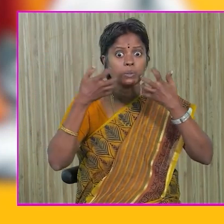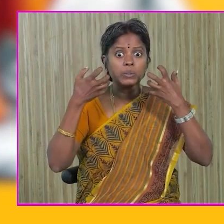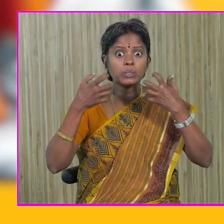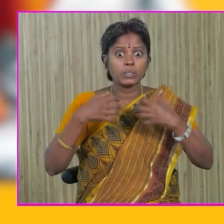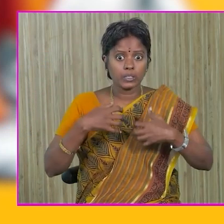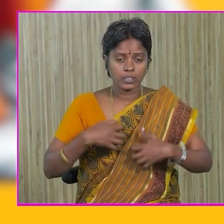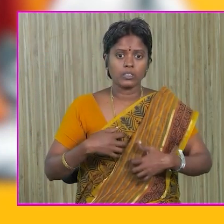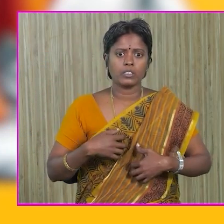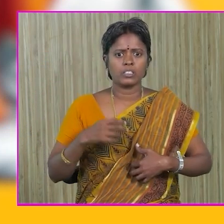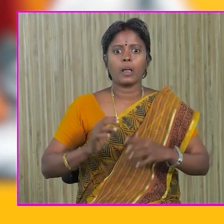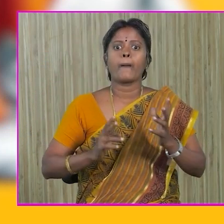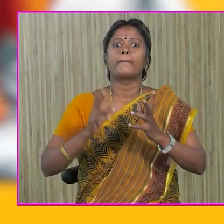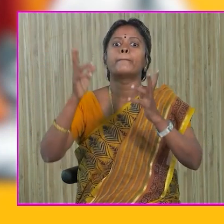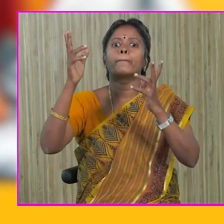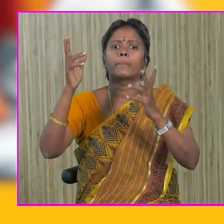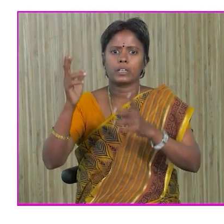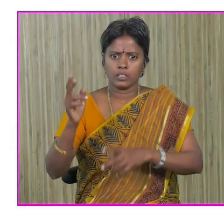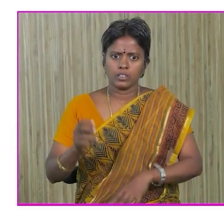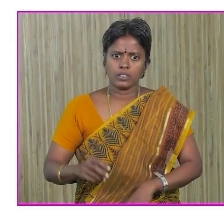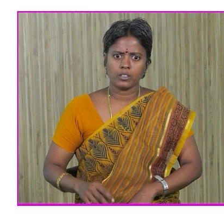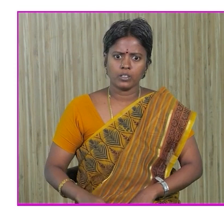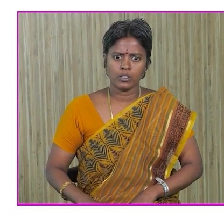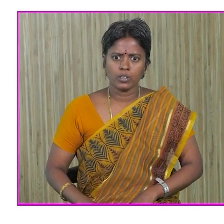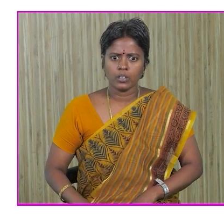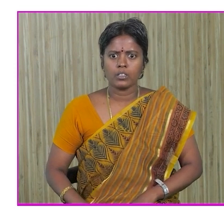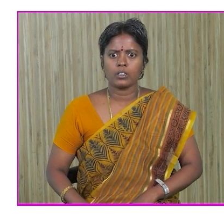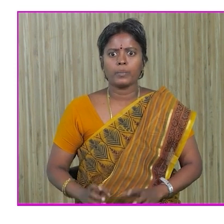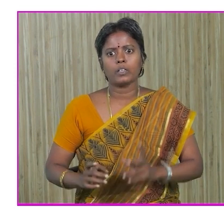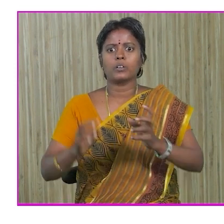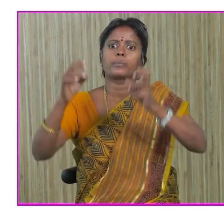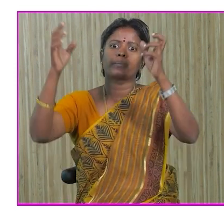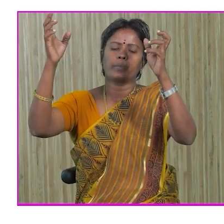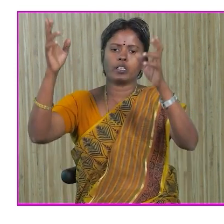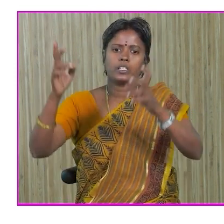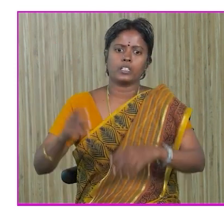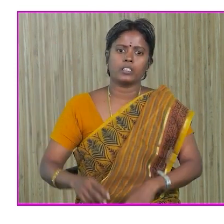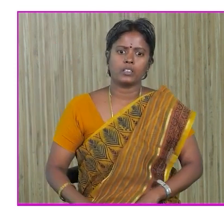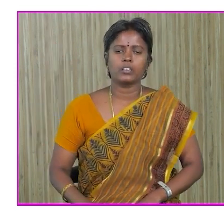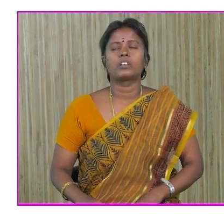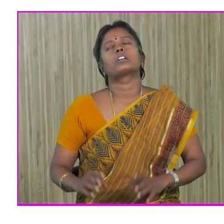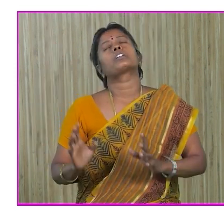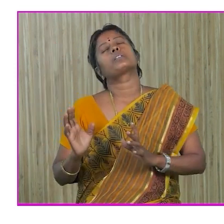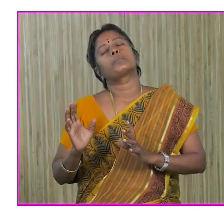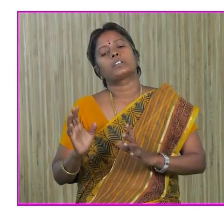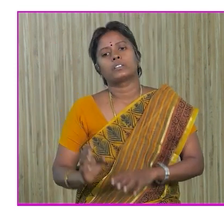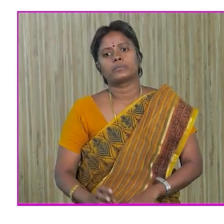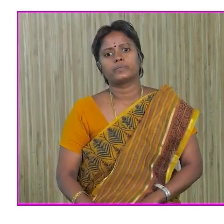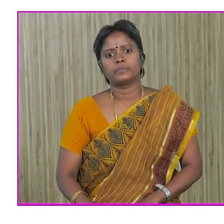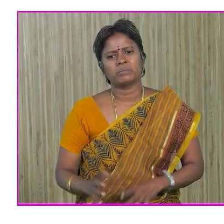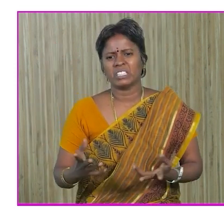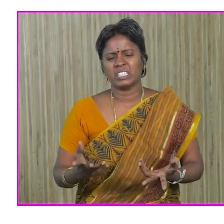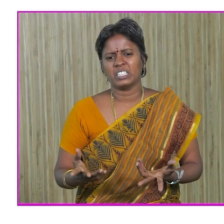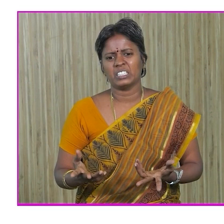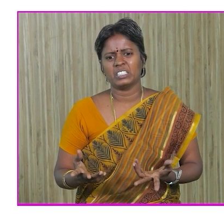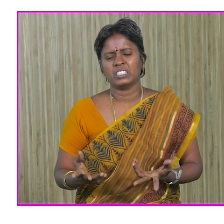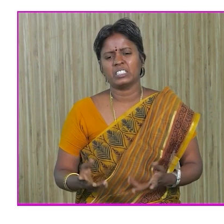அதுக்கு மரம் ஏற தெரியாதுன்னு தெரிஞ்ச நண்பன் ஒருத்தன் குடுகுடுன்னு மரம் ஏறிட்டான். மற்றொருவன் என்ன செஞ்சான், அவனுக்கு மரம் ஏற தெரியல, ஆனால்